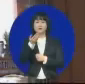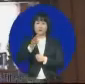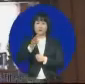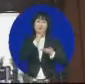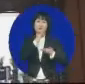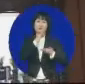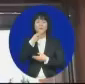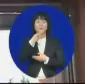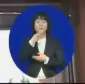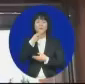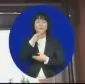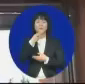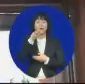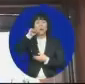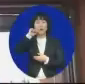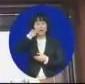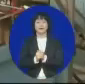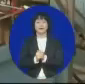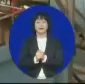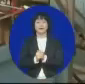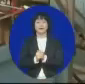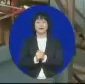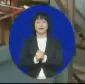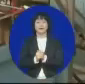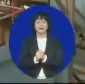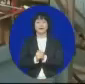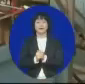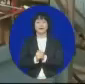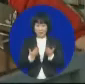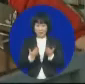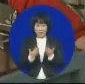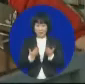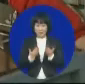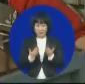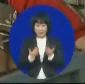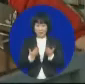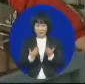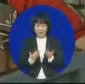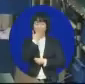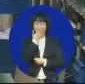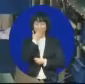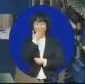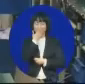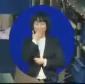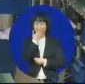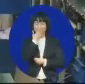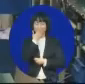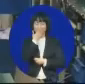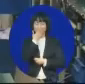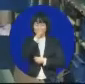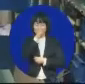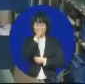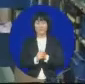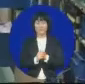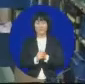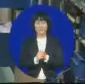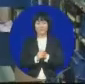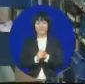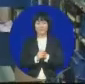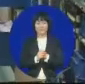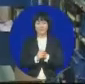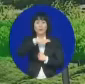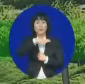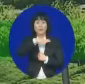담보 력이 부족해 자금난을 겪는 지역 기업들이 이러한 시의 지원으로 안정적인 사업 기반을 마련할 수 있을 것으로 보입니다